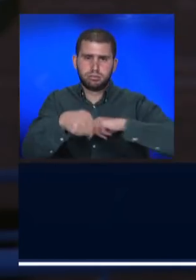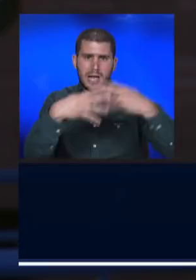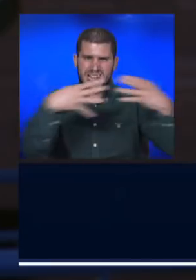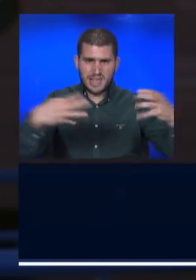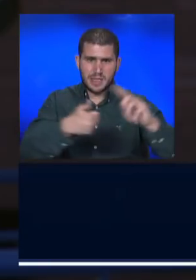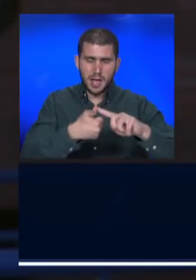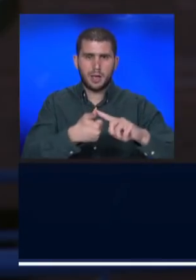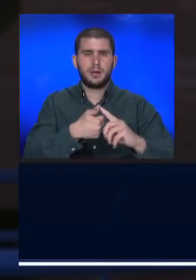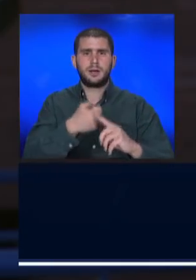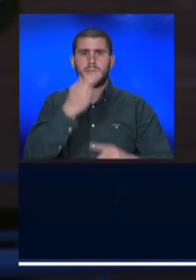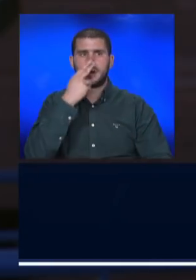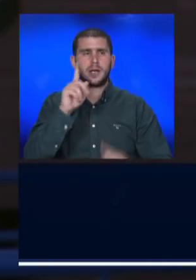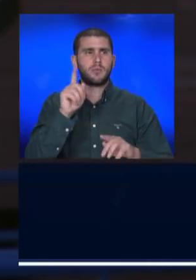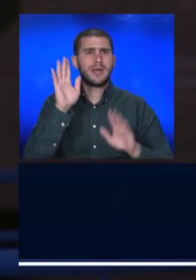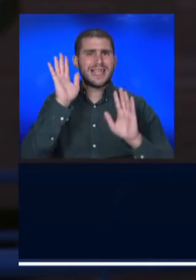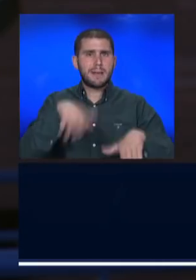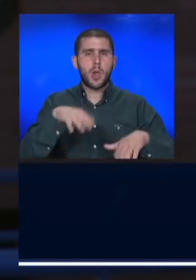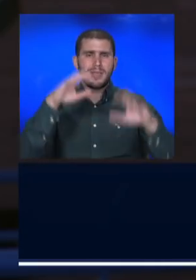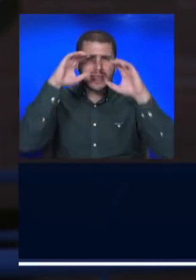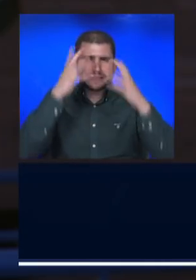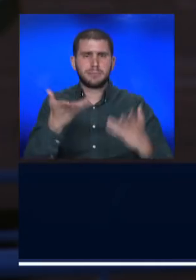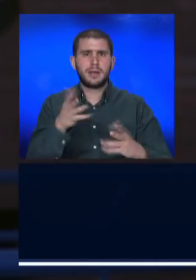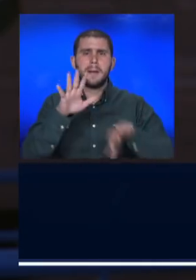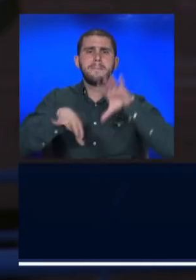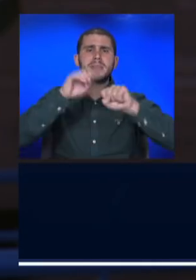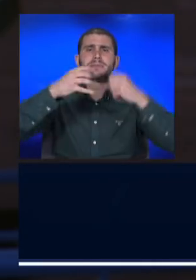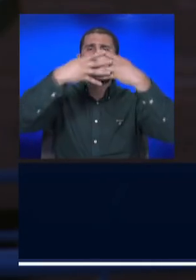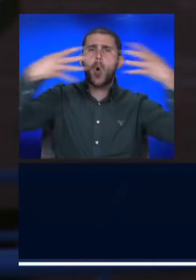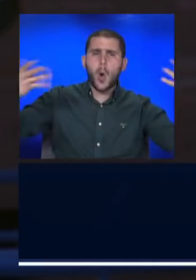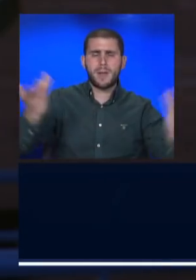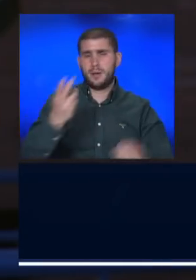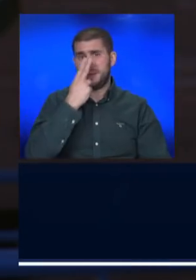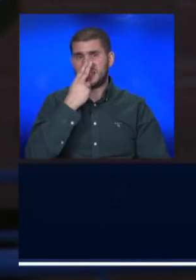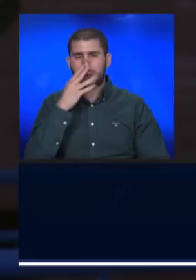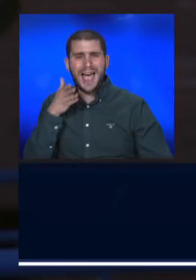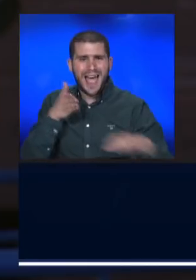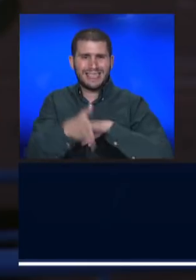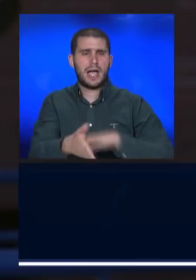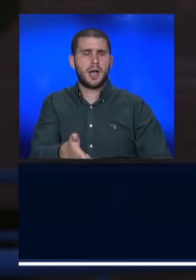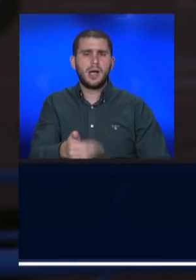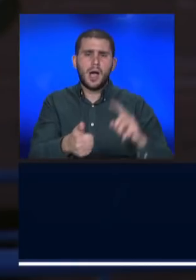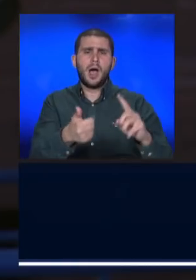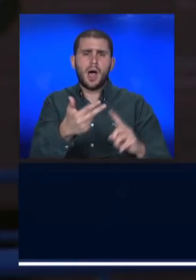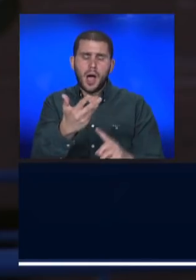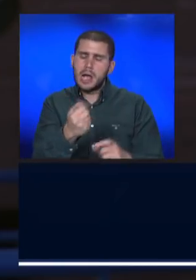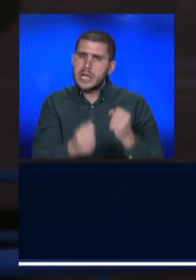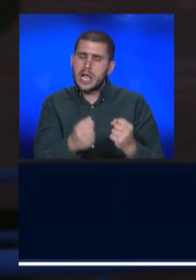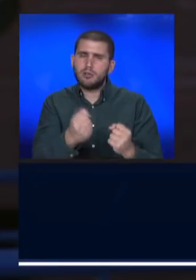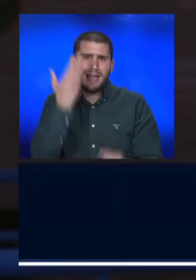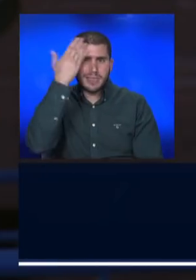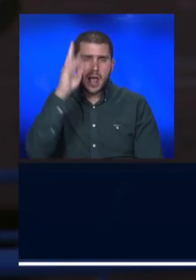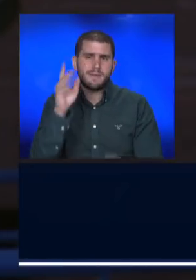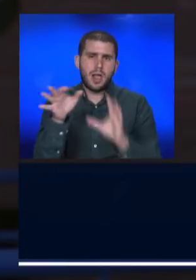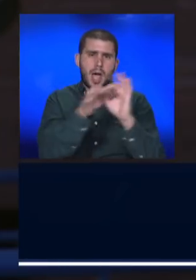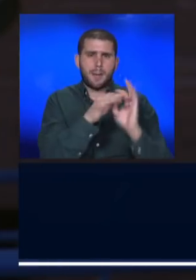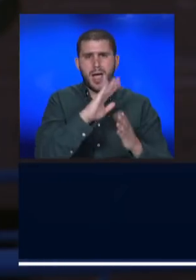אמצעי תצפית, טיפוס על החומה, ניסיון חדירה. כלומר, קשה שלא לחבר את הנקודות. ואני אגיד